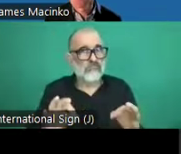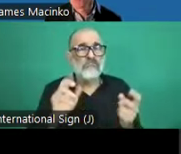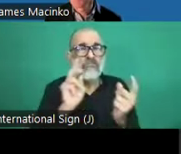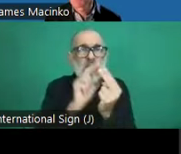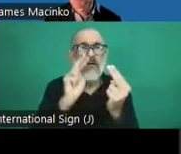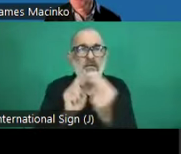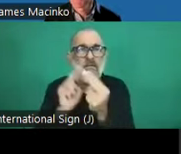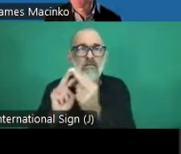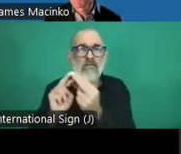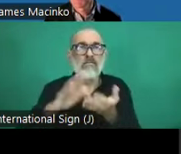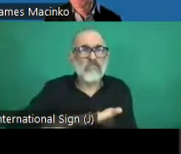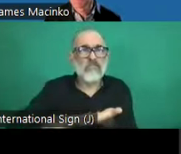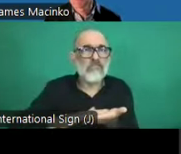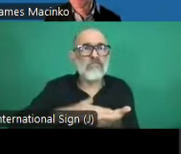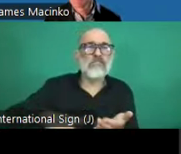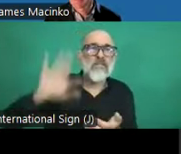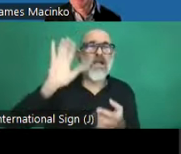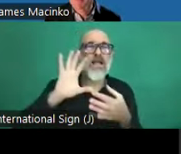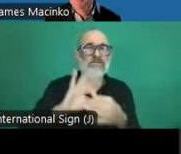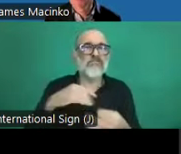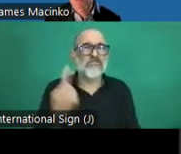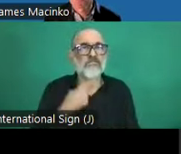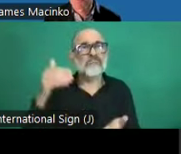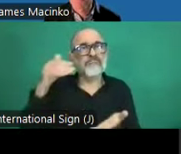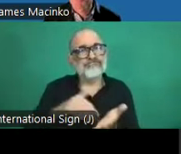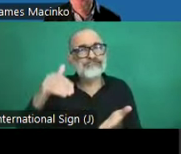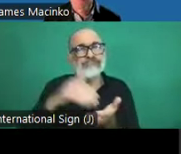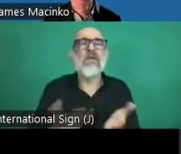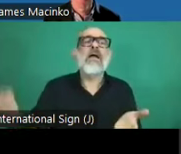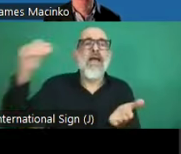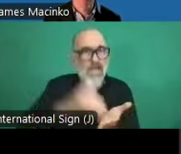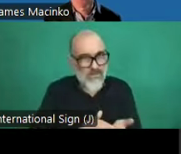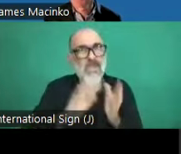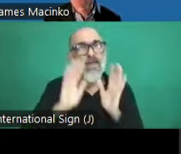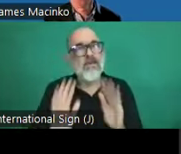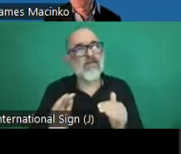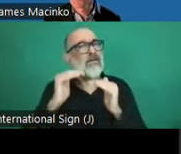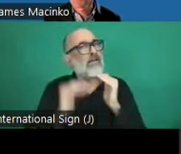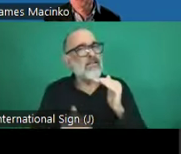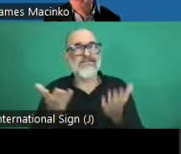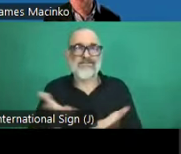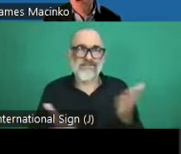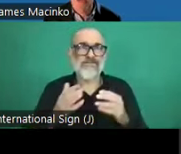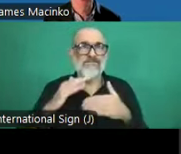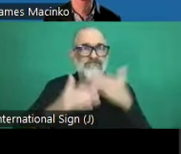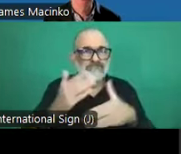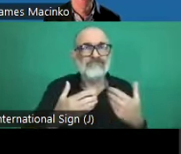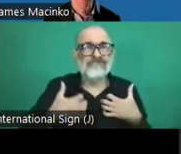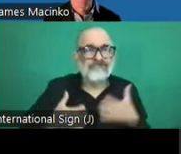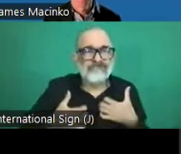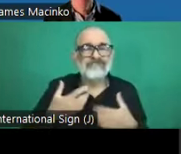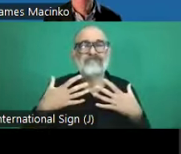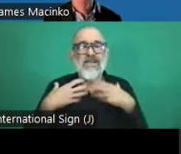inadéquates, qui soit moins de 1% dédié à santé primaire, qui est un